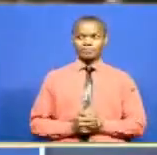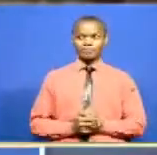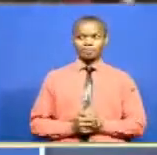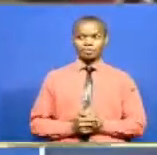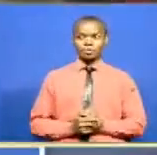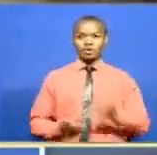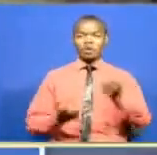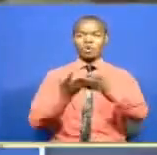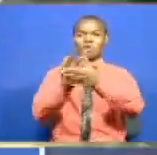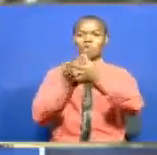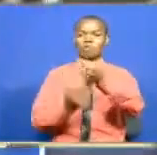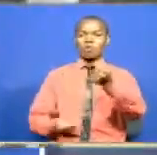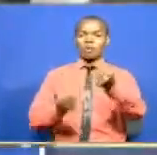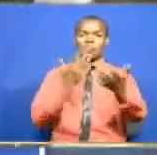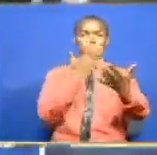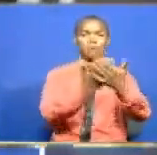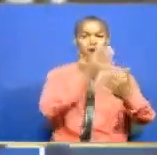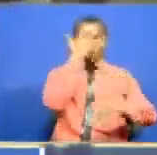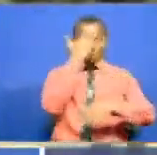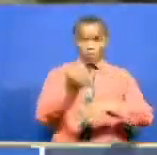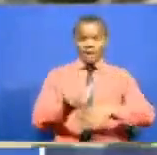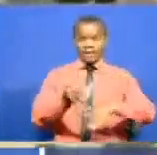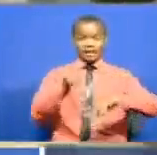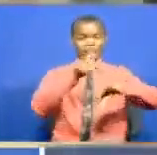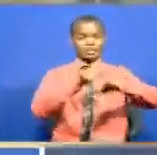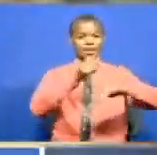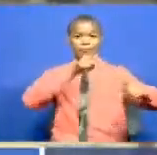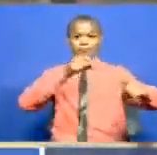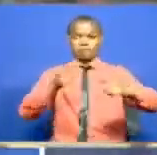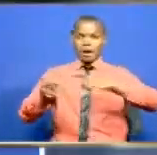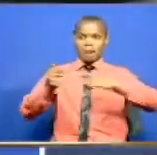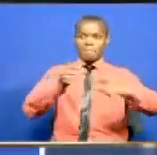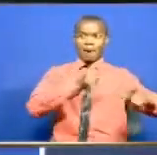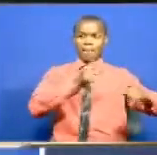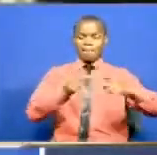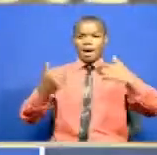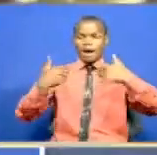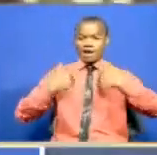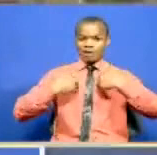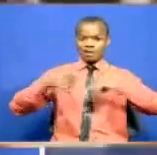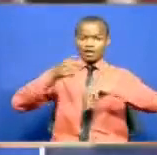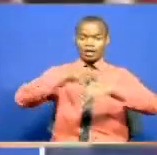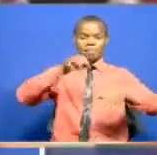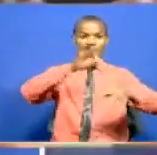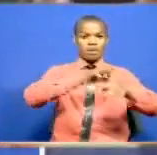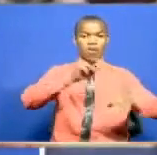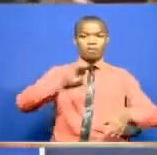Wawili hao walikamatwa kufuatia machafuko yaliyozuka wakati uchaguzi mdogo wa eneo bunge la Msambweni.